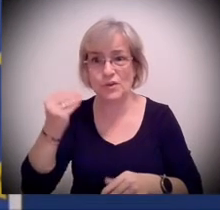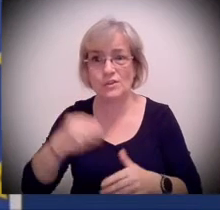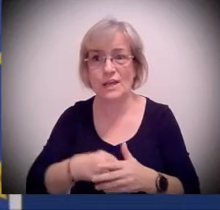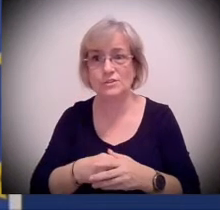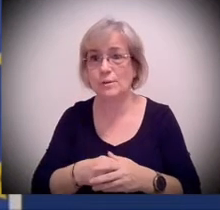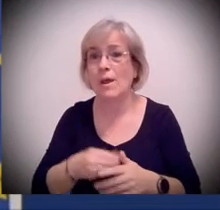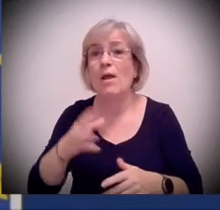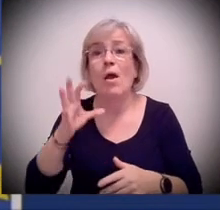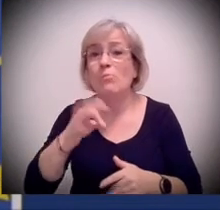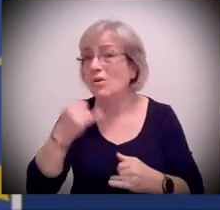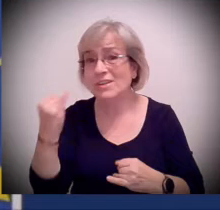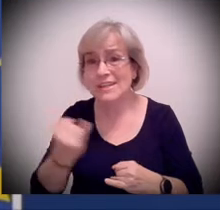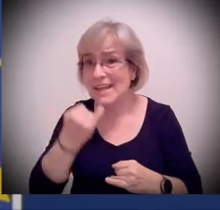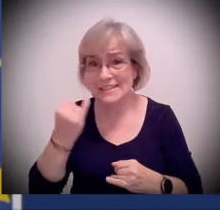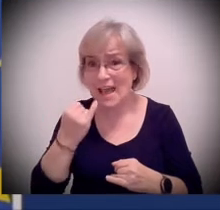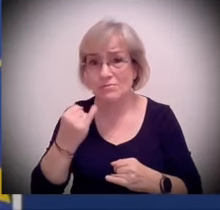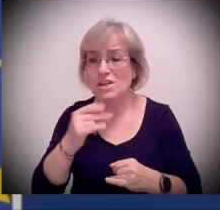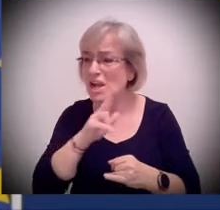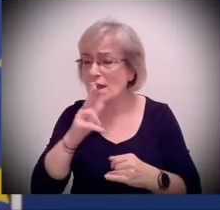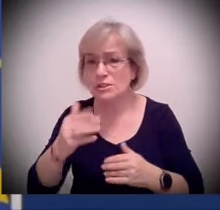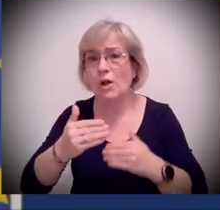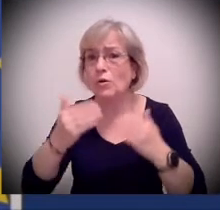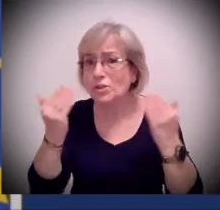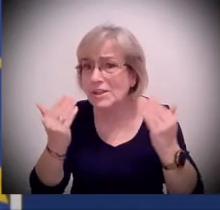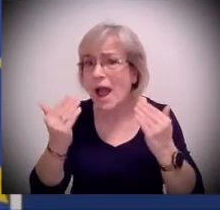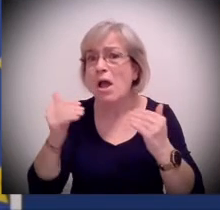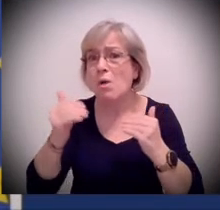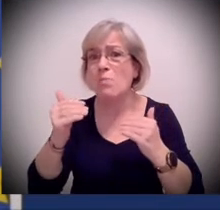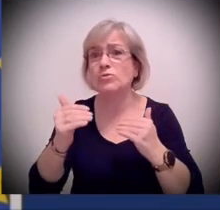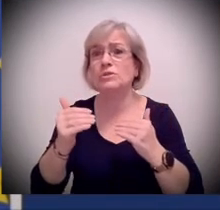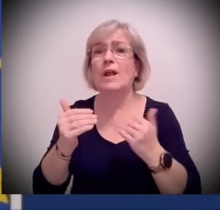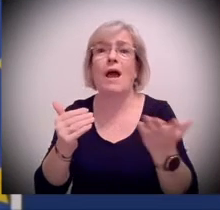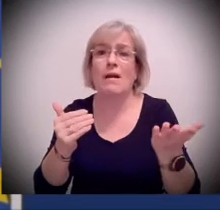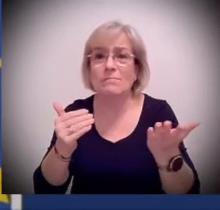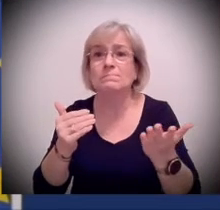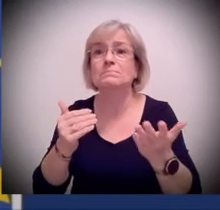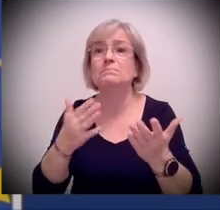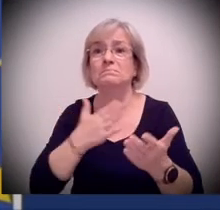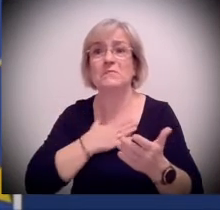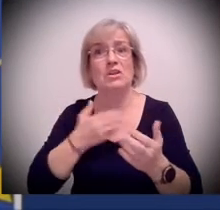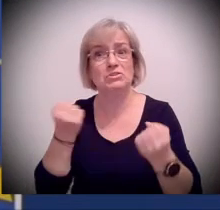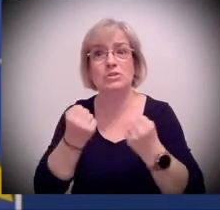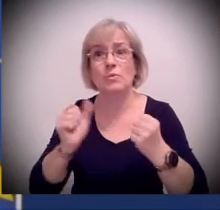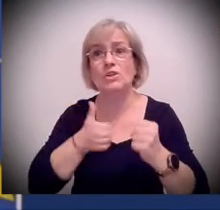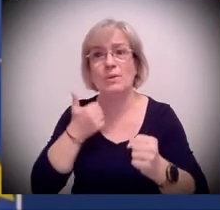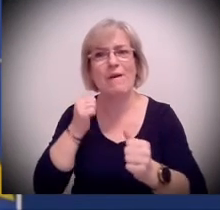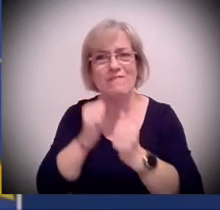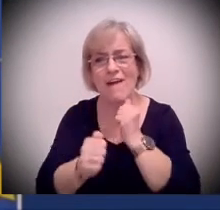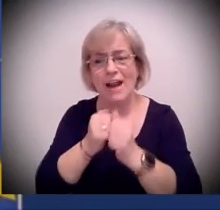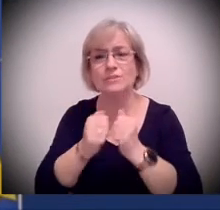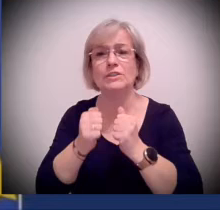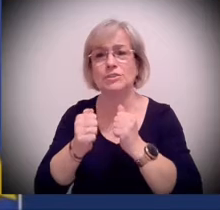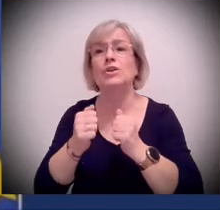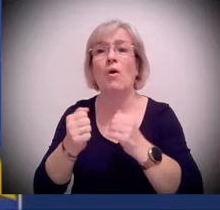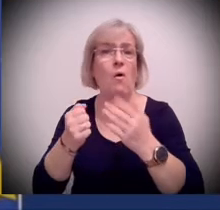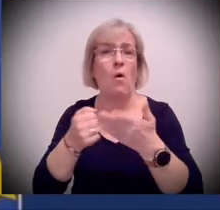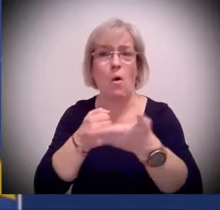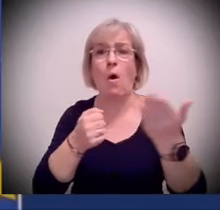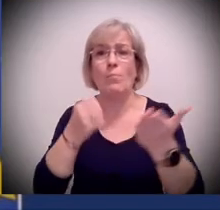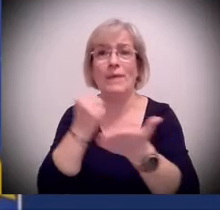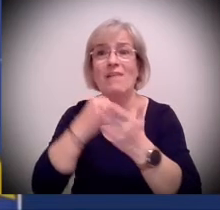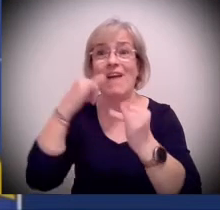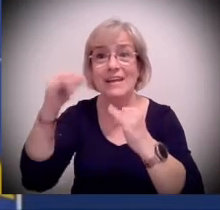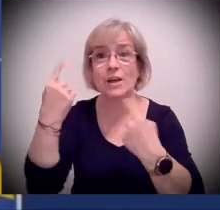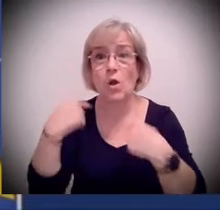okresie świątecznym, bo nie zawsze, nie każdego dnia można mieć siły na to, aby być aktywistą,